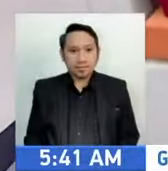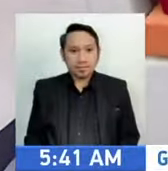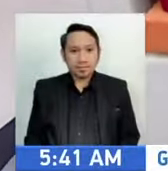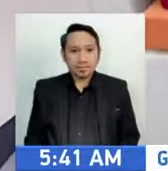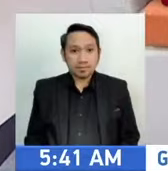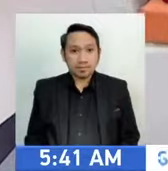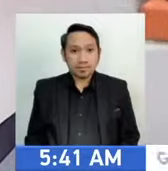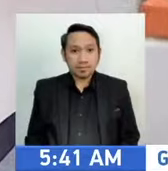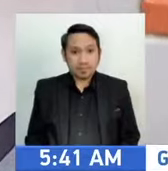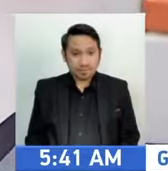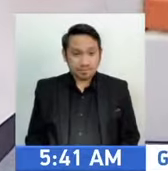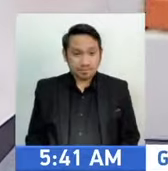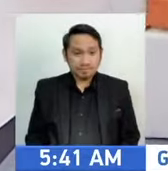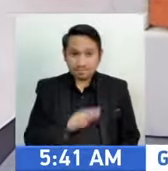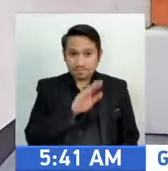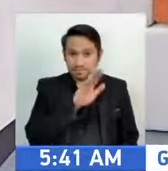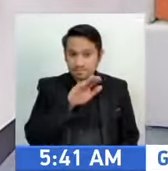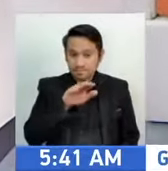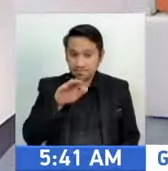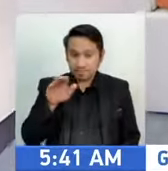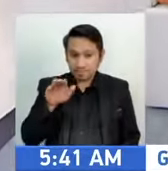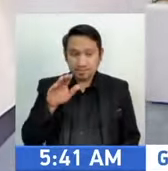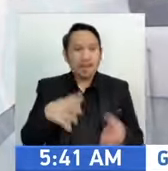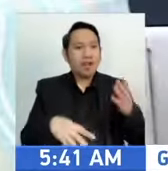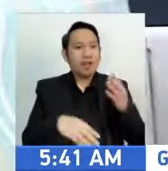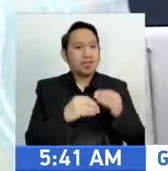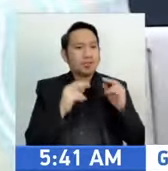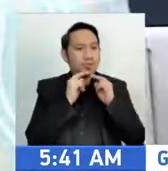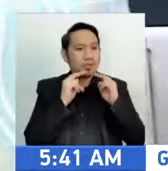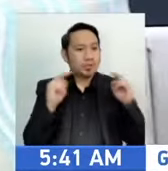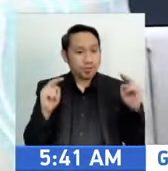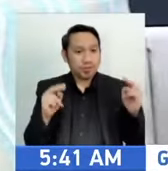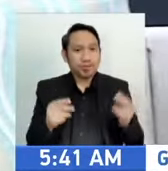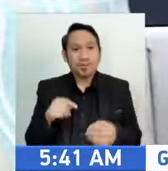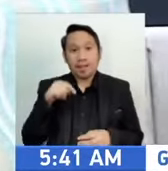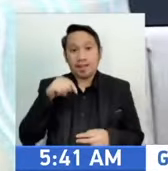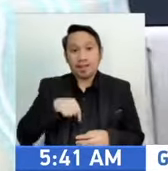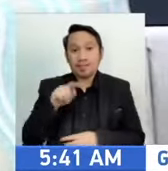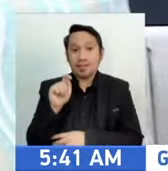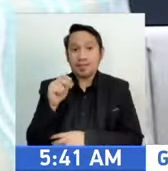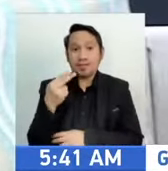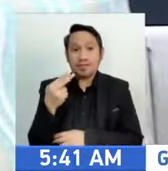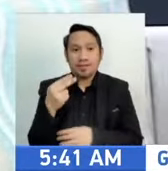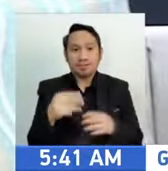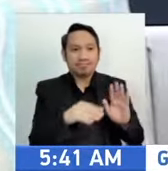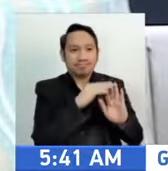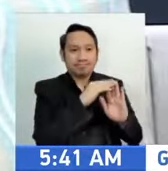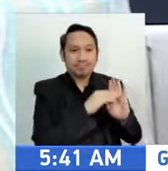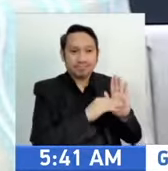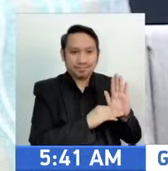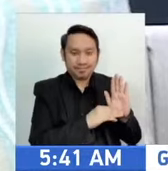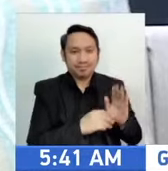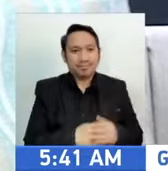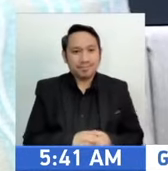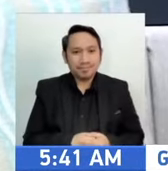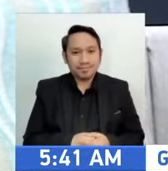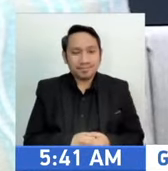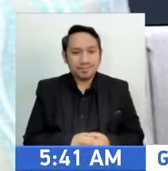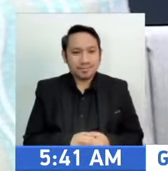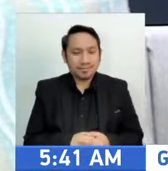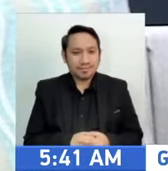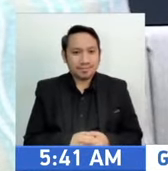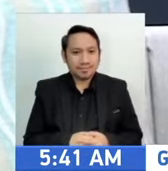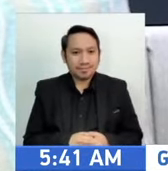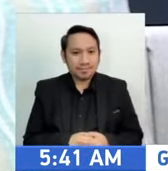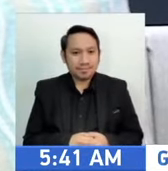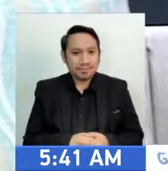Iga, narito pa mga dagdag na mga balita ngayong Huwebes sa ating checklist. Mainit na temperatura ba? At mga panandali ang ulan